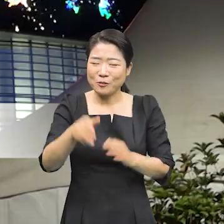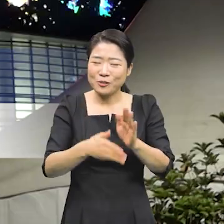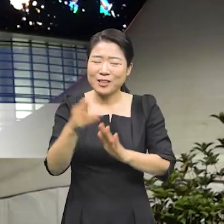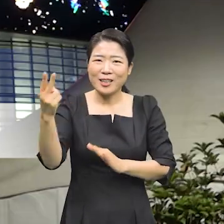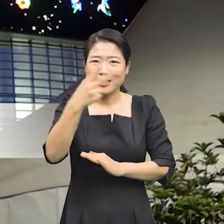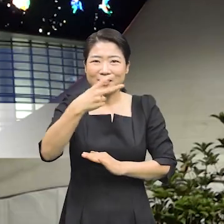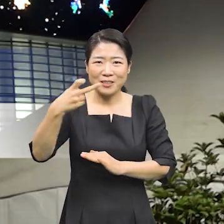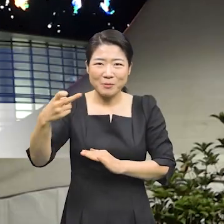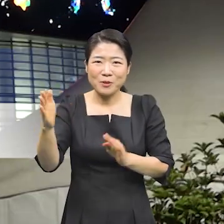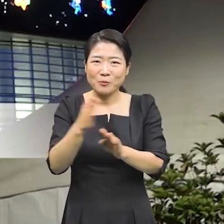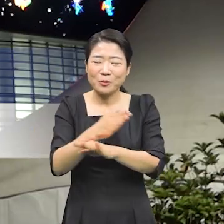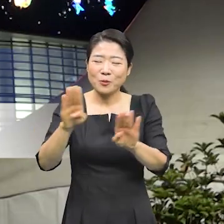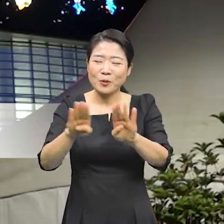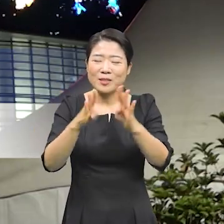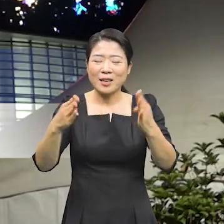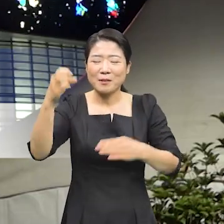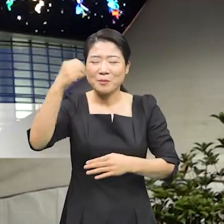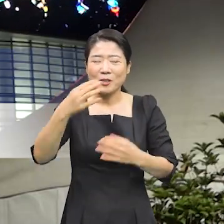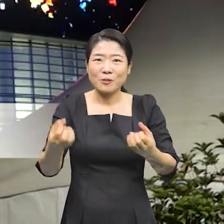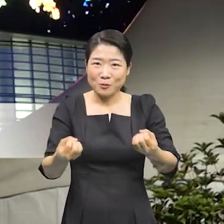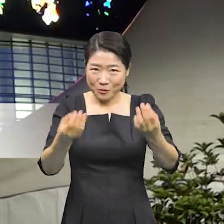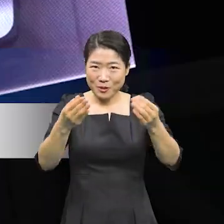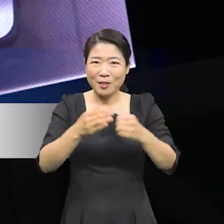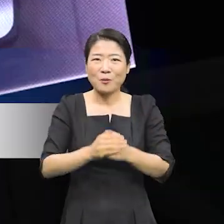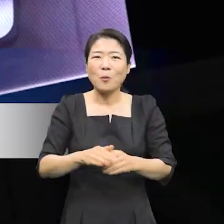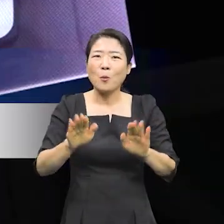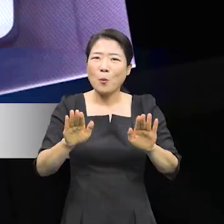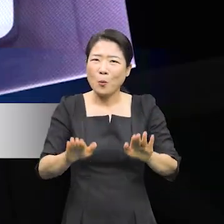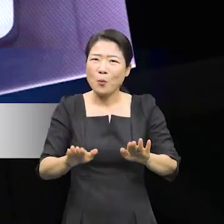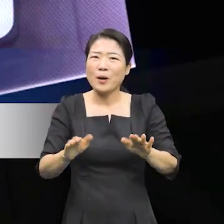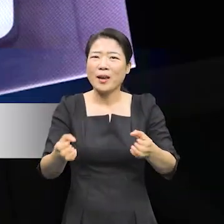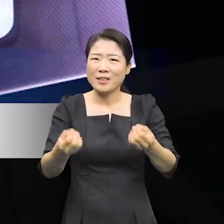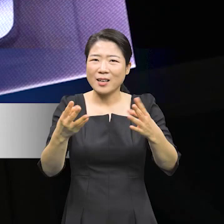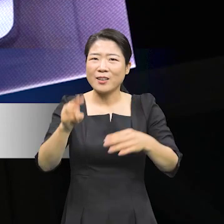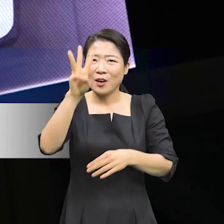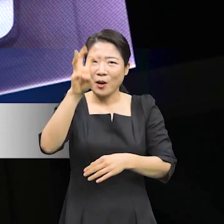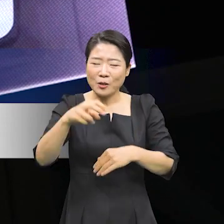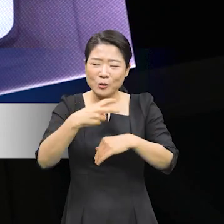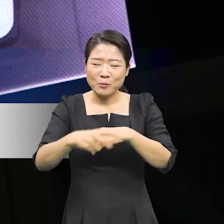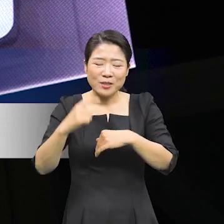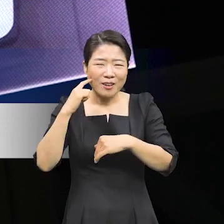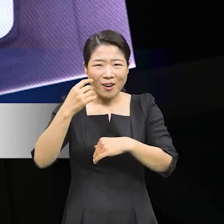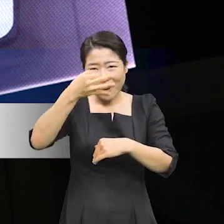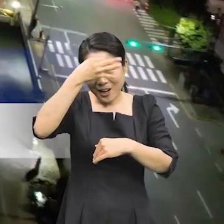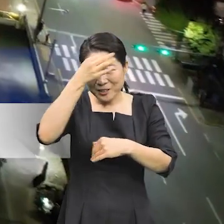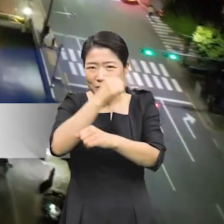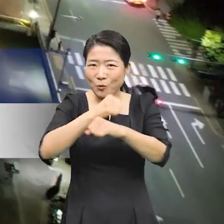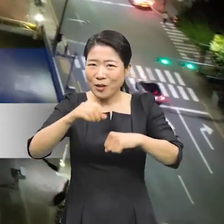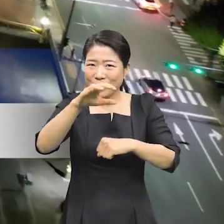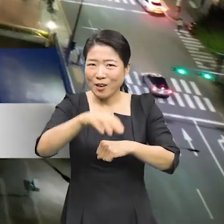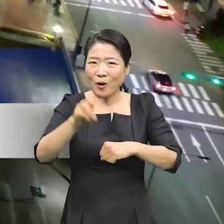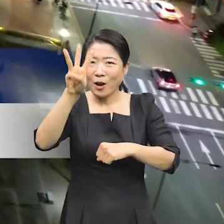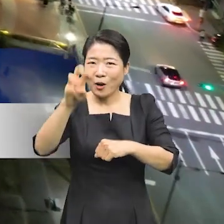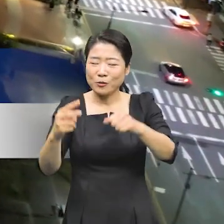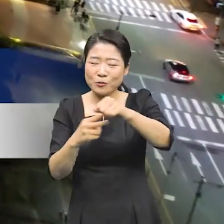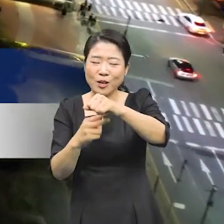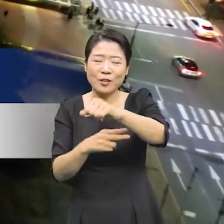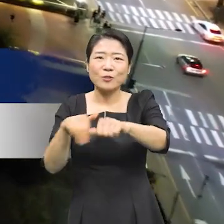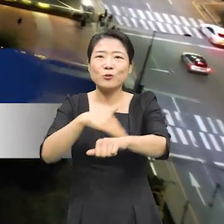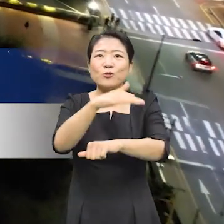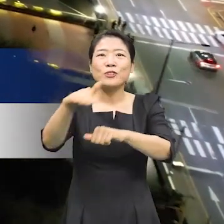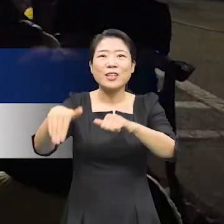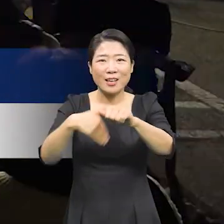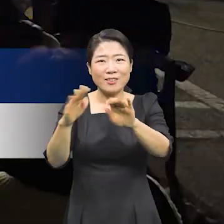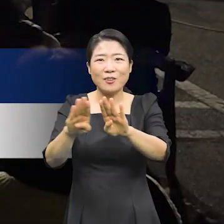광주시가 2012년부터 개최해온 빛의 축제로 올해 행사는 광주 미디어아트 플랫폼 광장과 광주교 일원에서